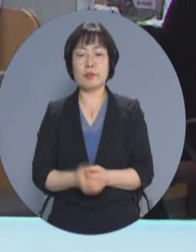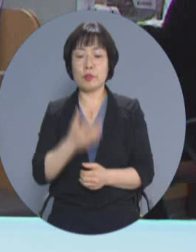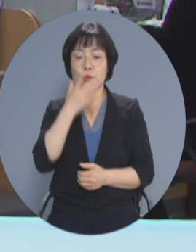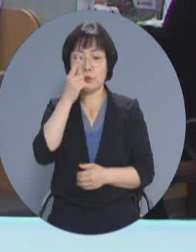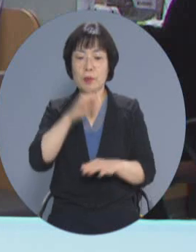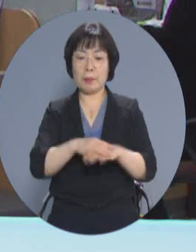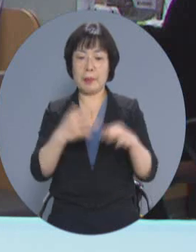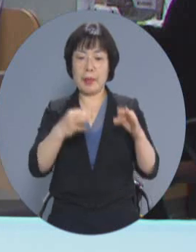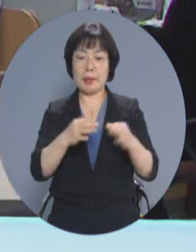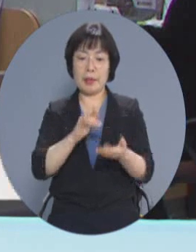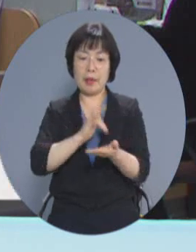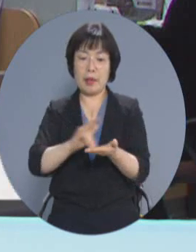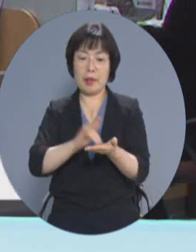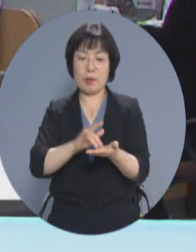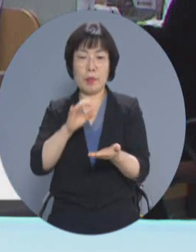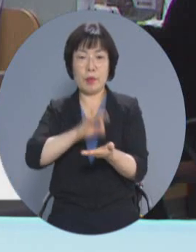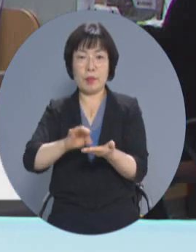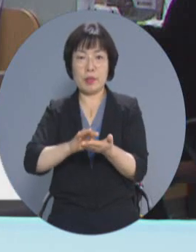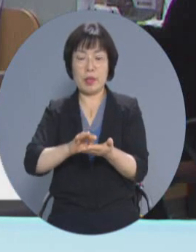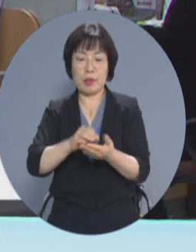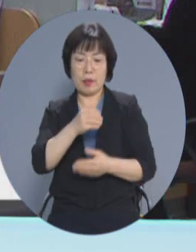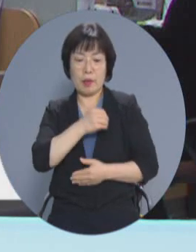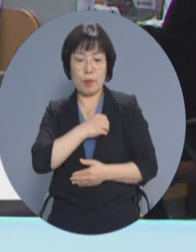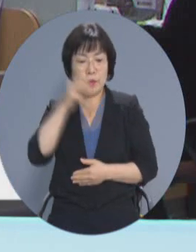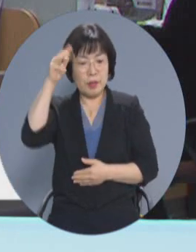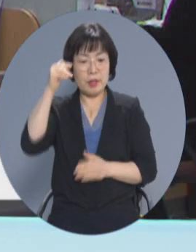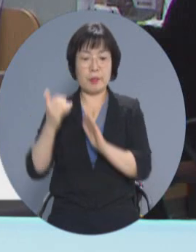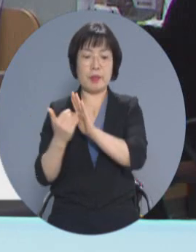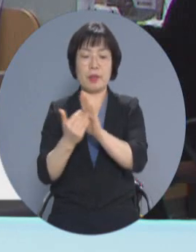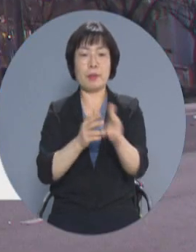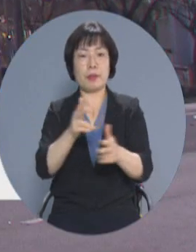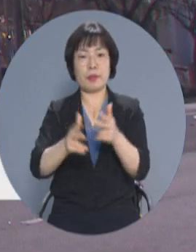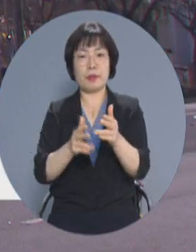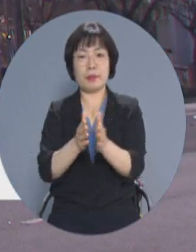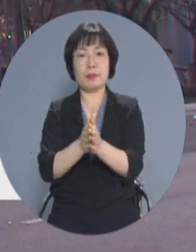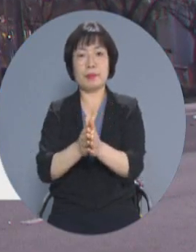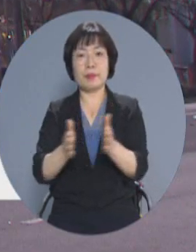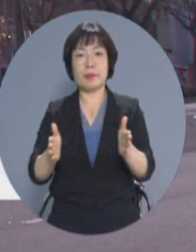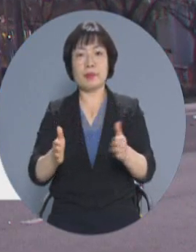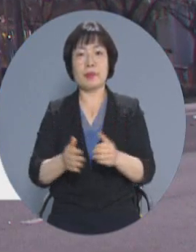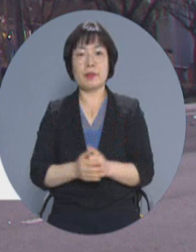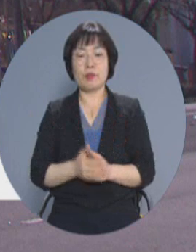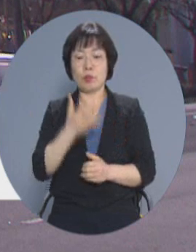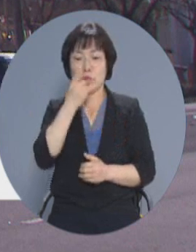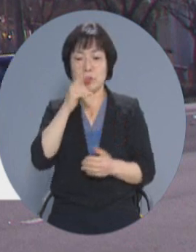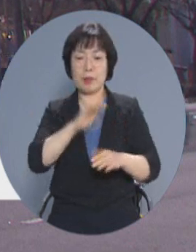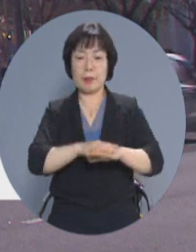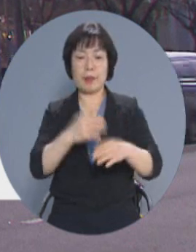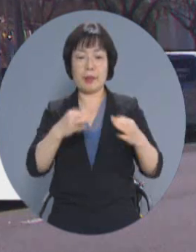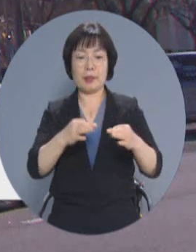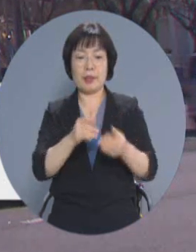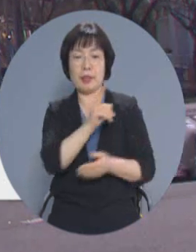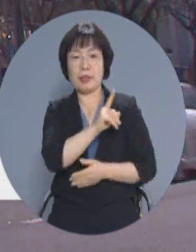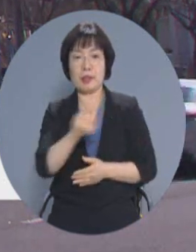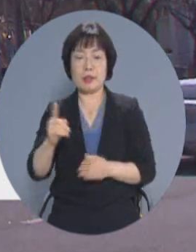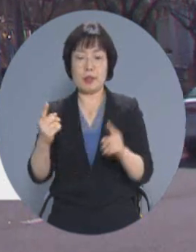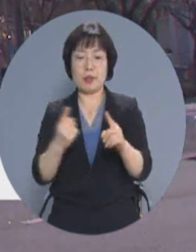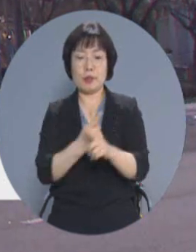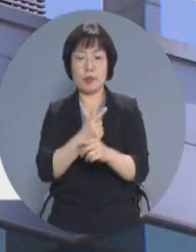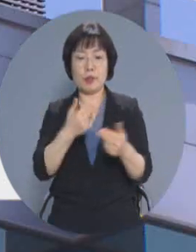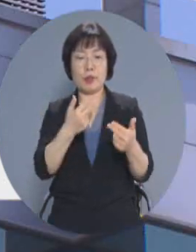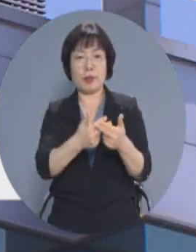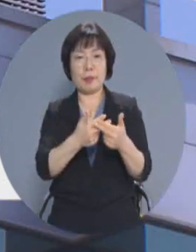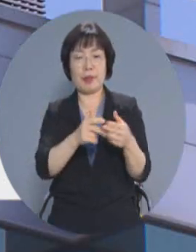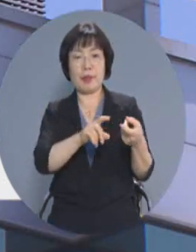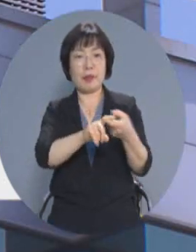순천 농협이 스마트폰을 활용한 조합원 치매 예방 사업을 추진합니다. 순천 농협은 디지털 치료 사회적